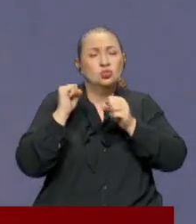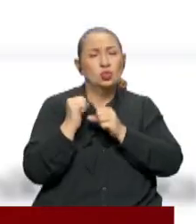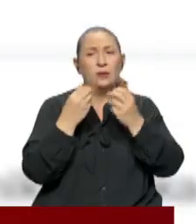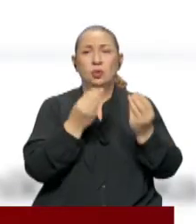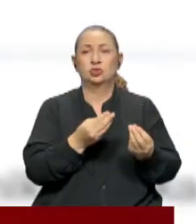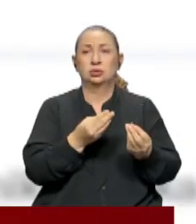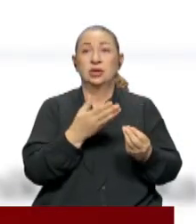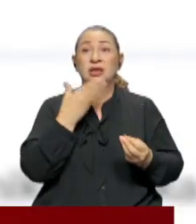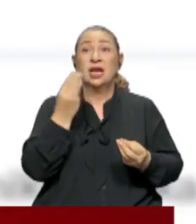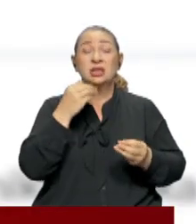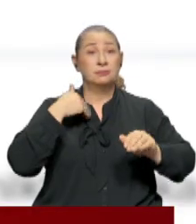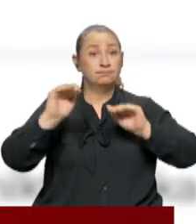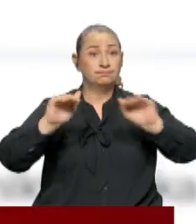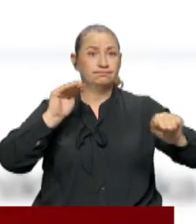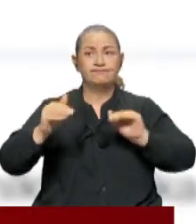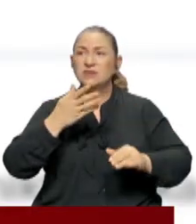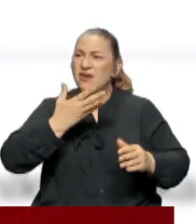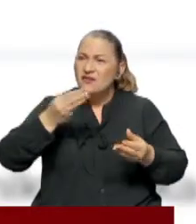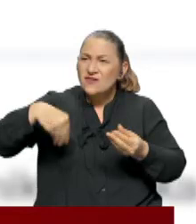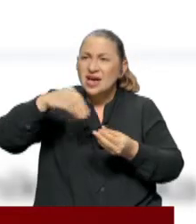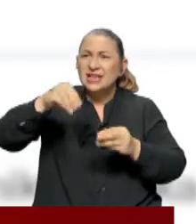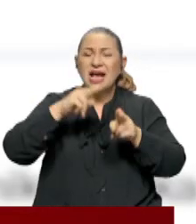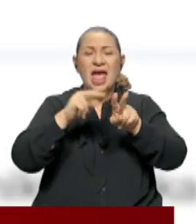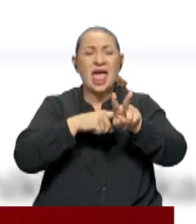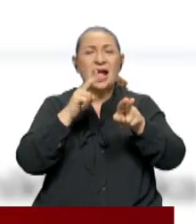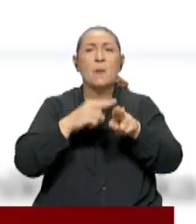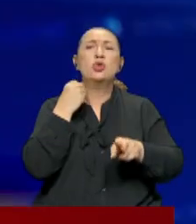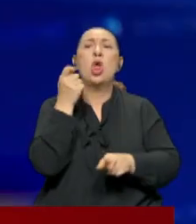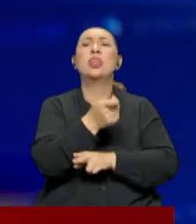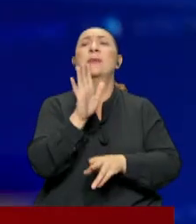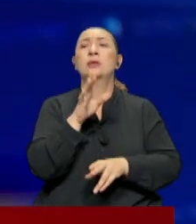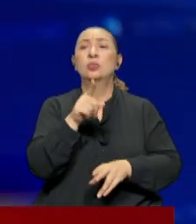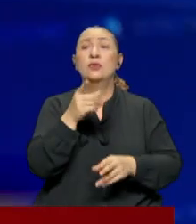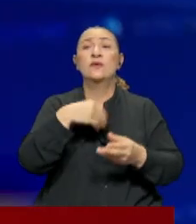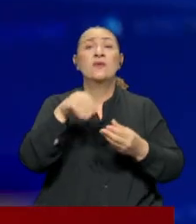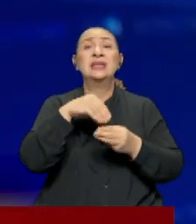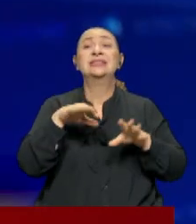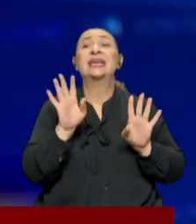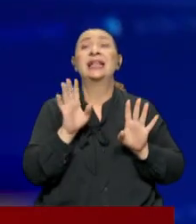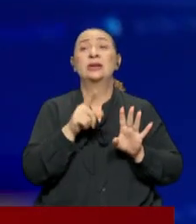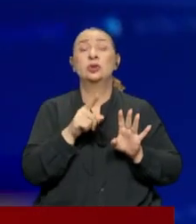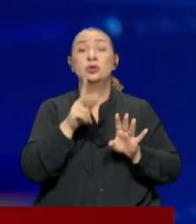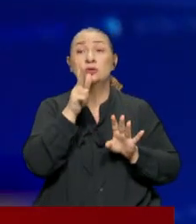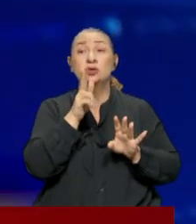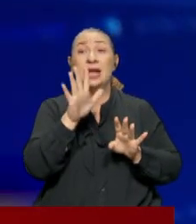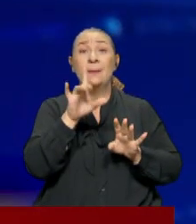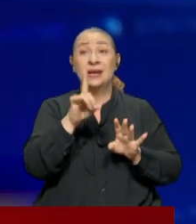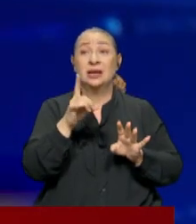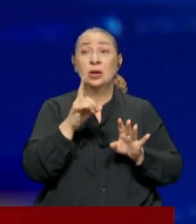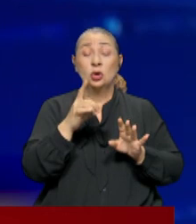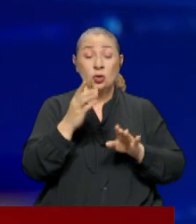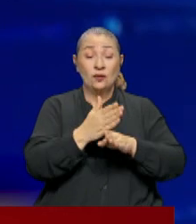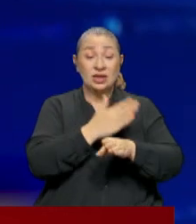indiriyor muyuz gençlere sesleniyorum faizli KYK borçları ödemeyin Bu bir faiz uygulaması değildir 351 sayılı